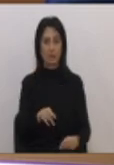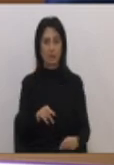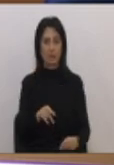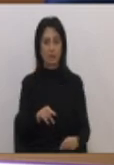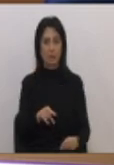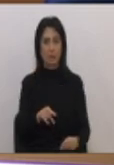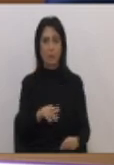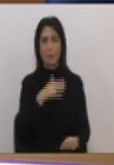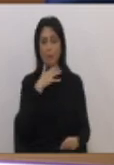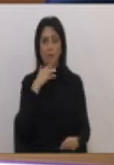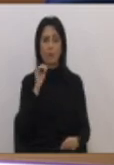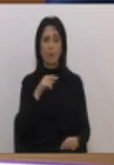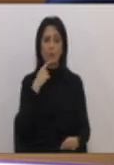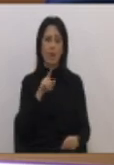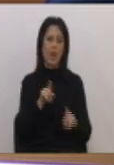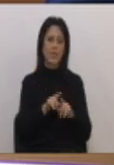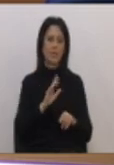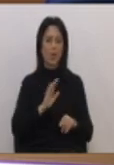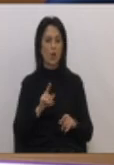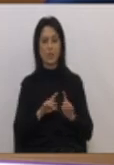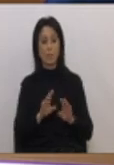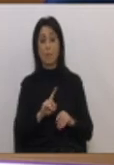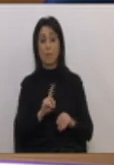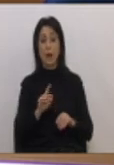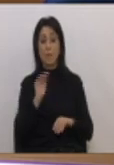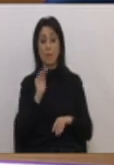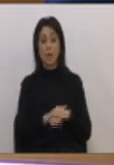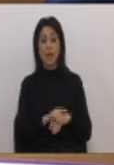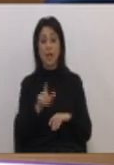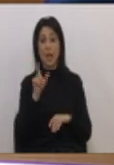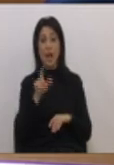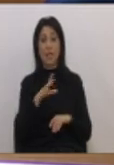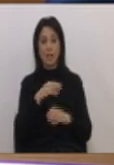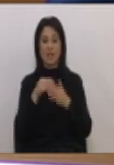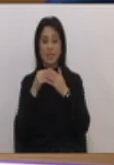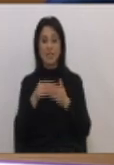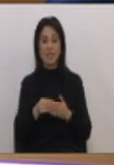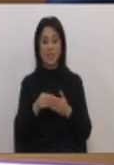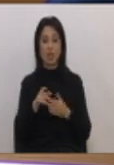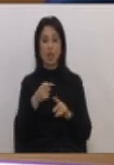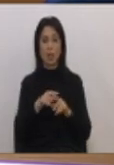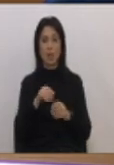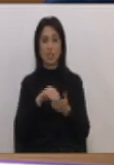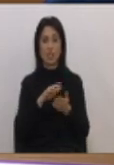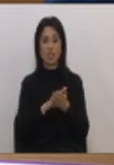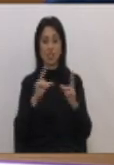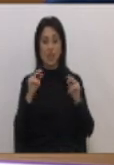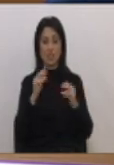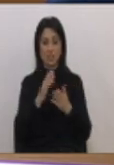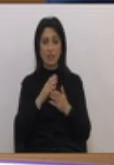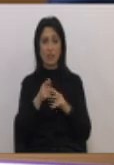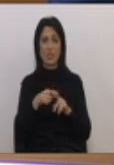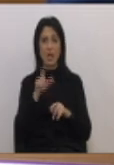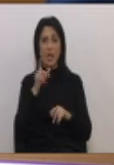Ეხლა ბევრმა შეიძლება თქვას 100 არისო, ისე არისო, მაგრამ ფაქტია რომ ამ ადამიანზე იყო ზეწოლა წნეხი, ამის ჩანაწერები არსებობს და